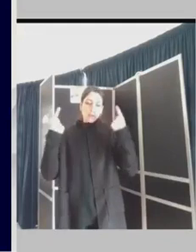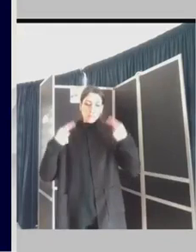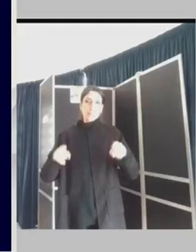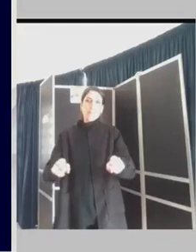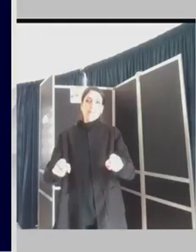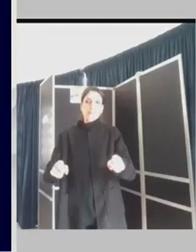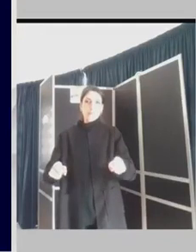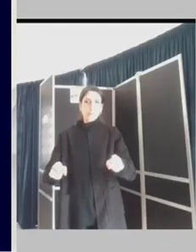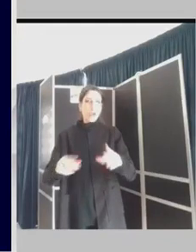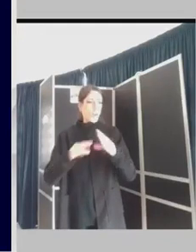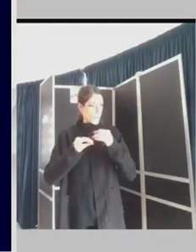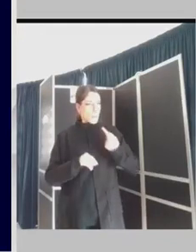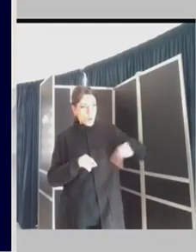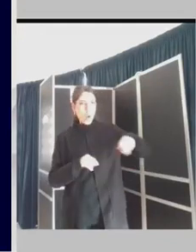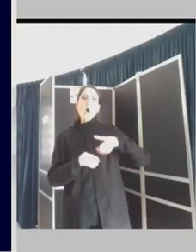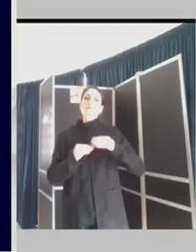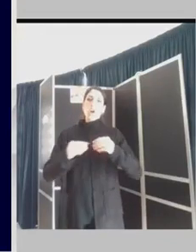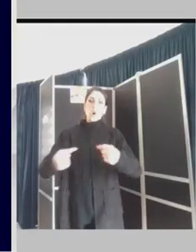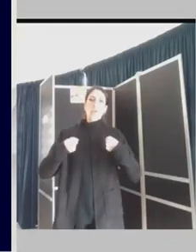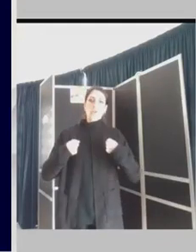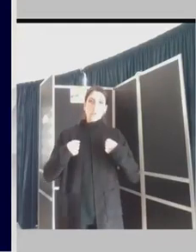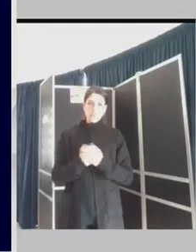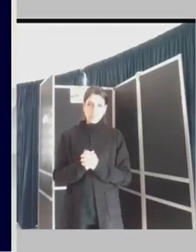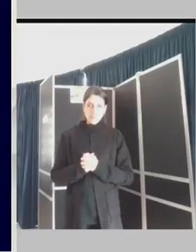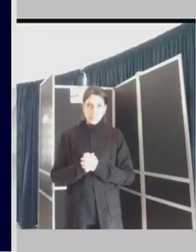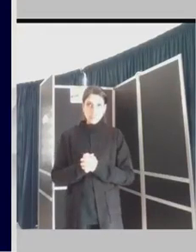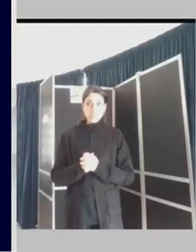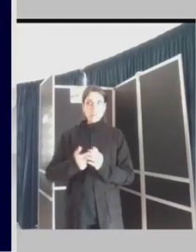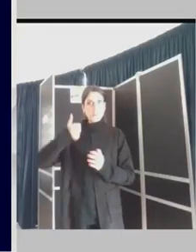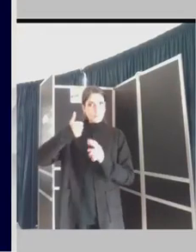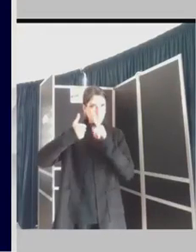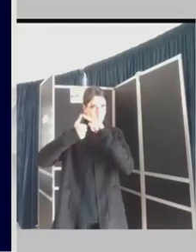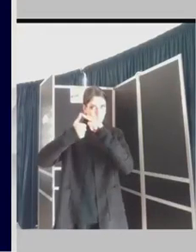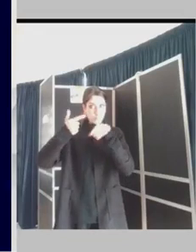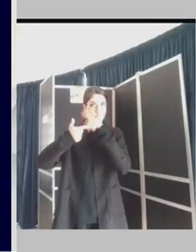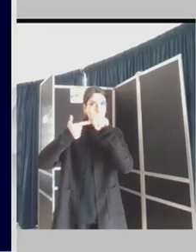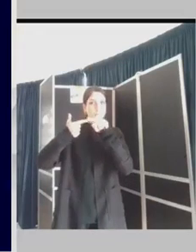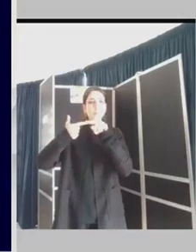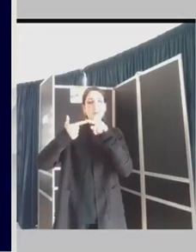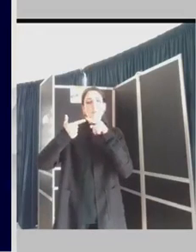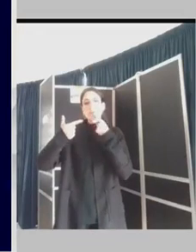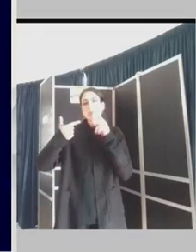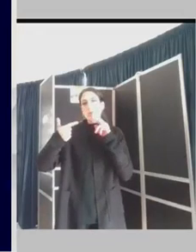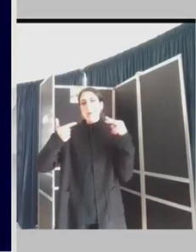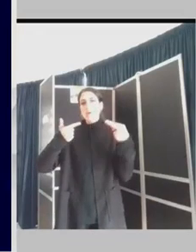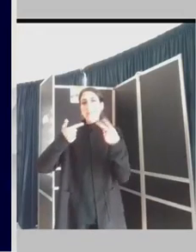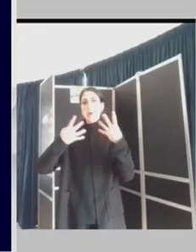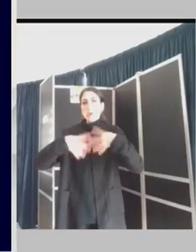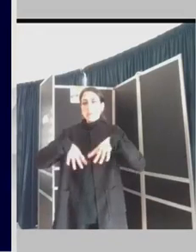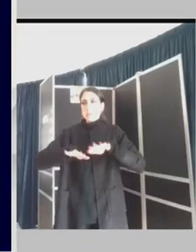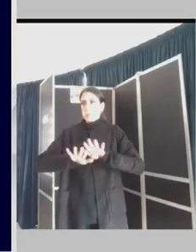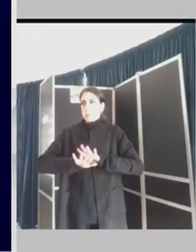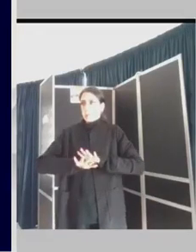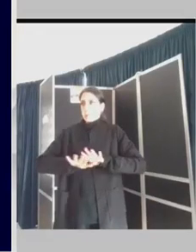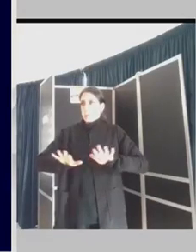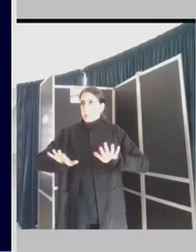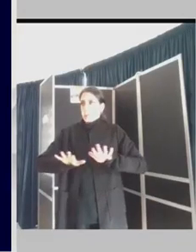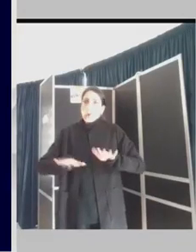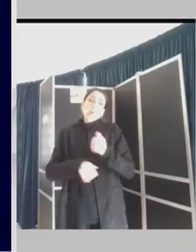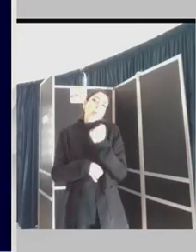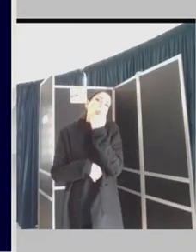Poi a livello organizzativo, questo è un altro punto dolente, mi dispiace, cioè perché se ci diciamo solo le cose belle non è servito a niente